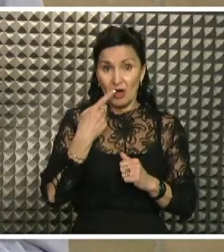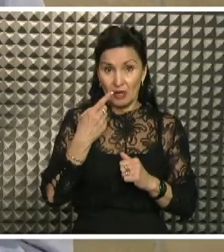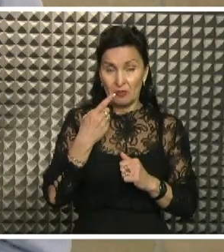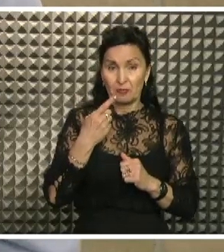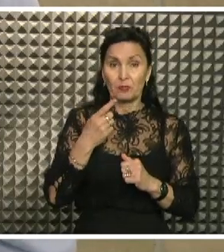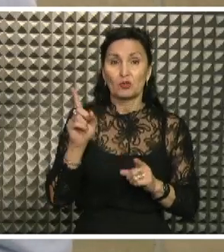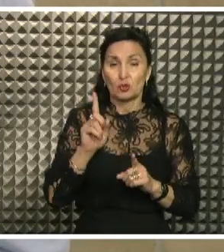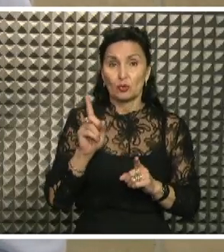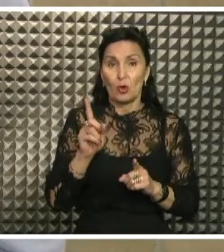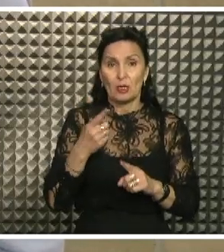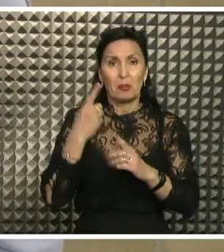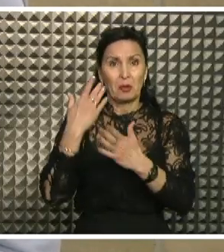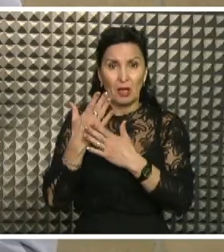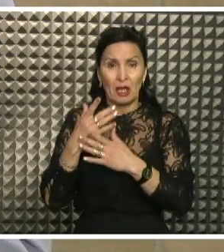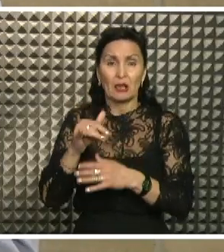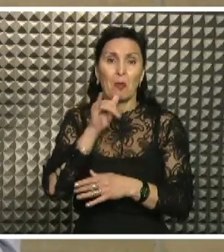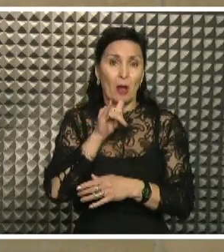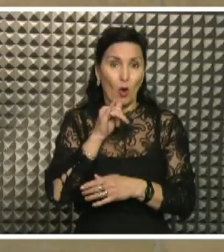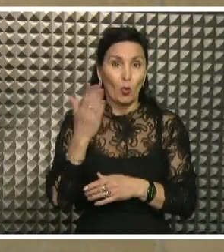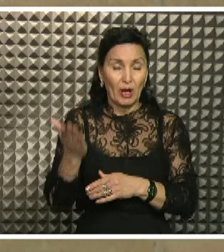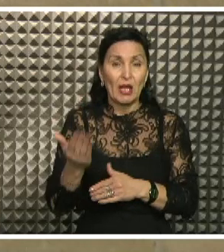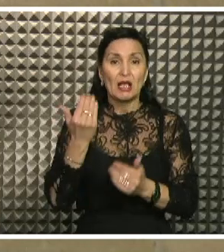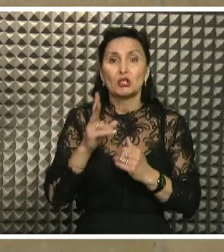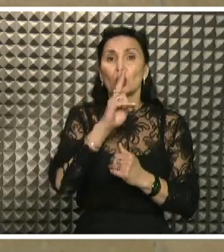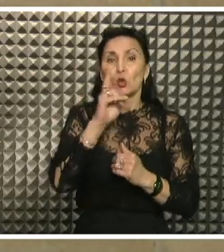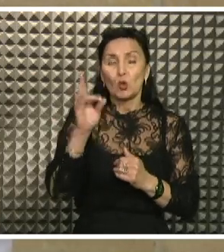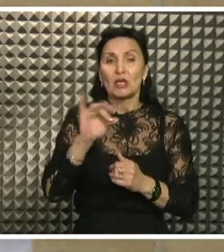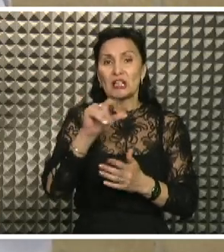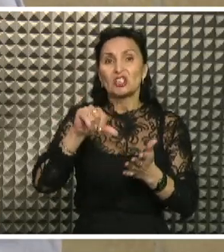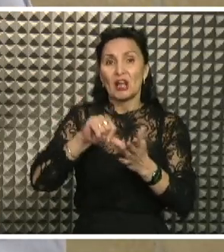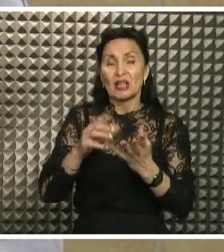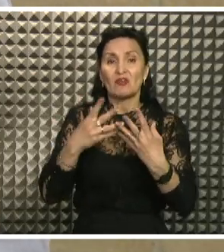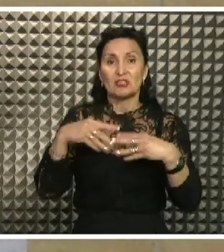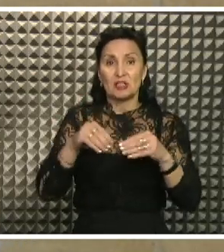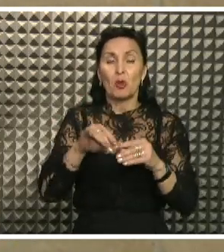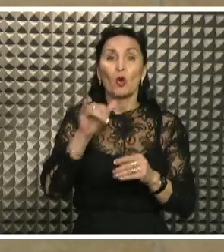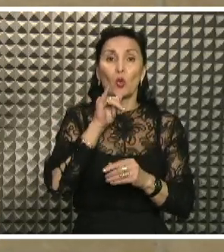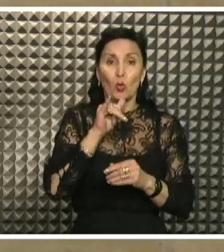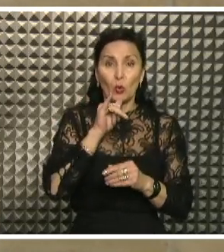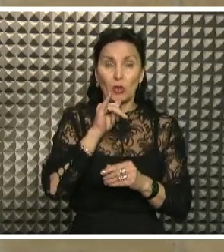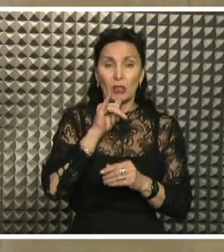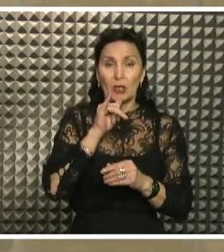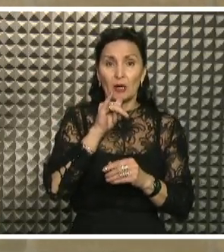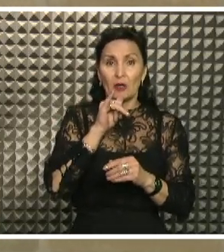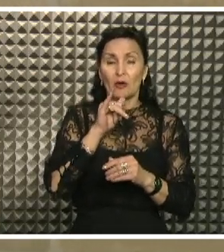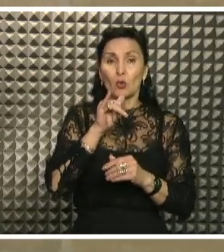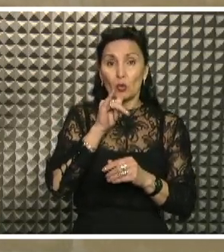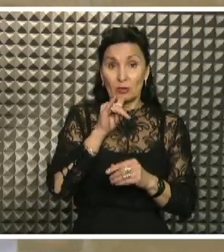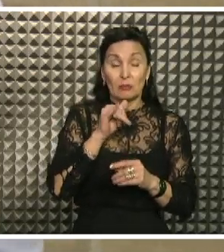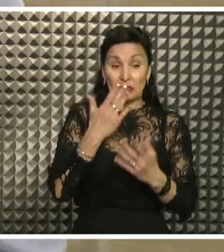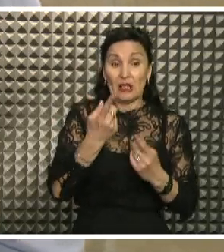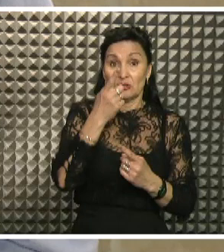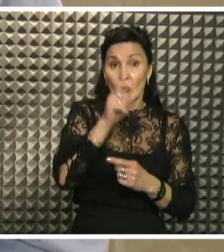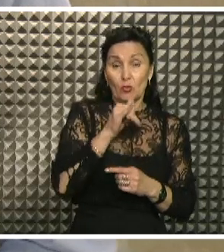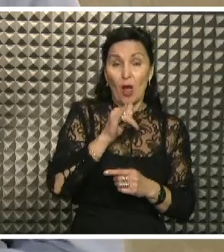все-таки с вами предполагаем, что это табакокурение. Поэтому если кто-то из членов семьи курит, это не, фактически курит вся семья.